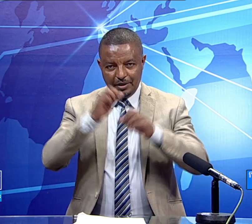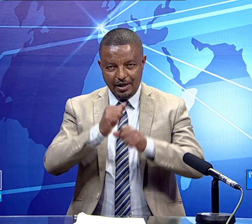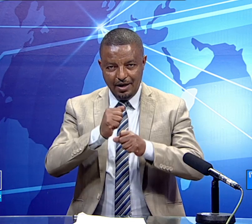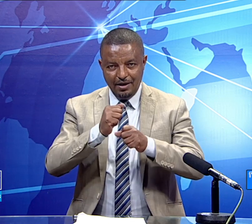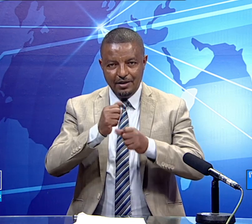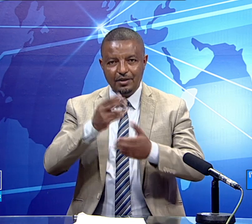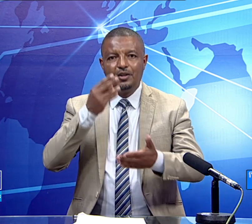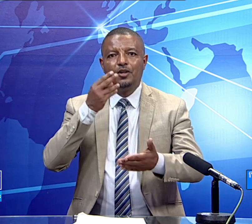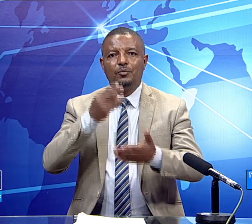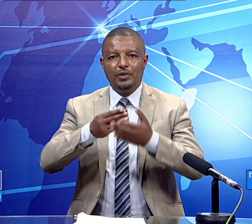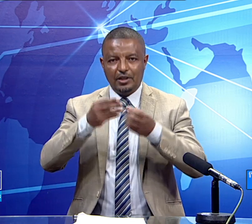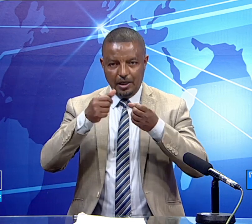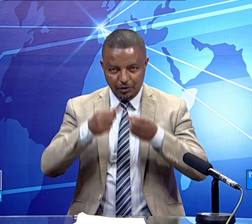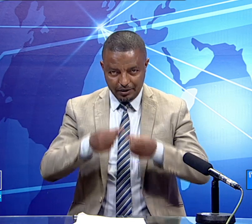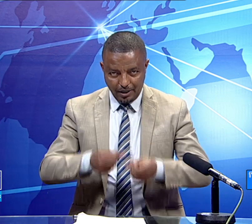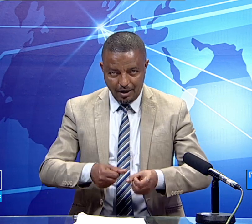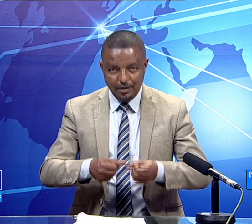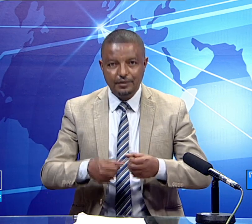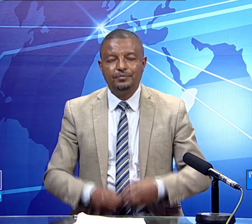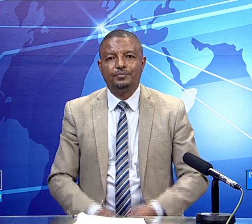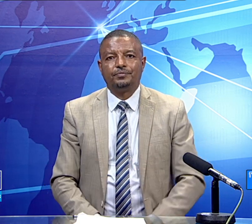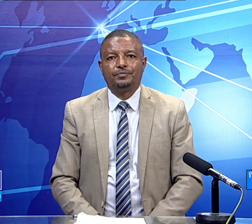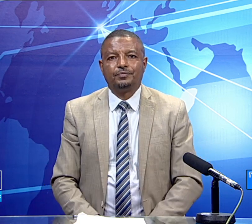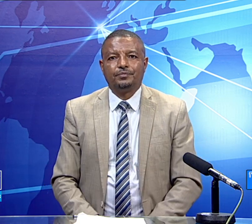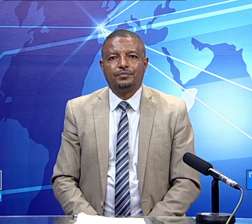ዜና አበቃ። መልካም ቆይታ።